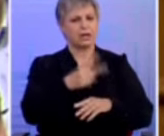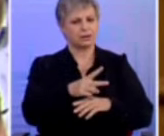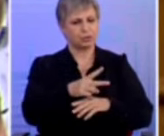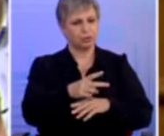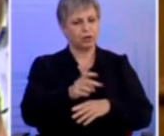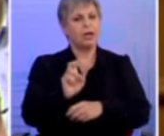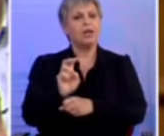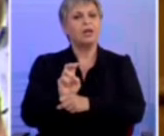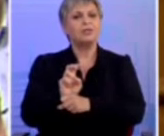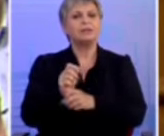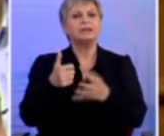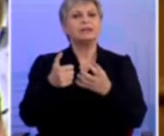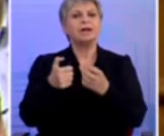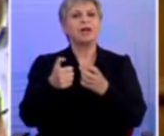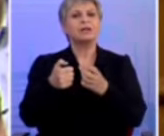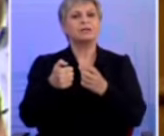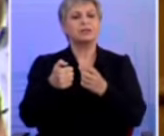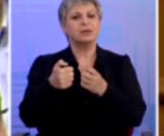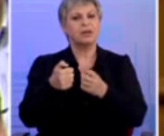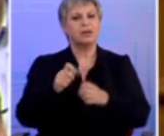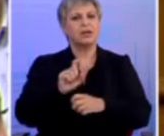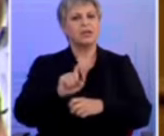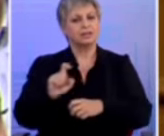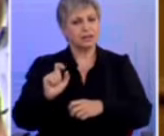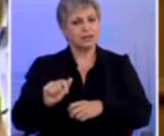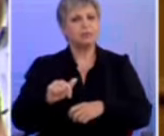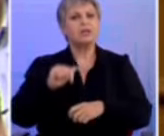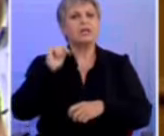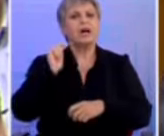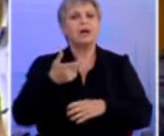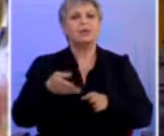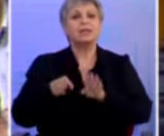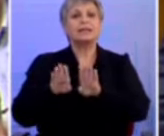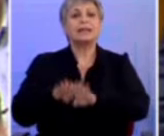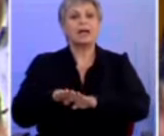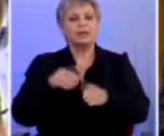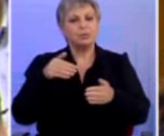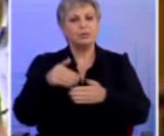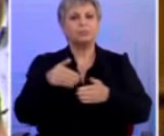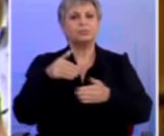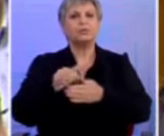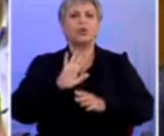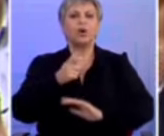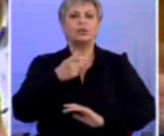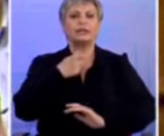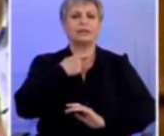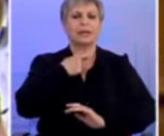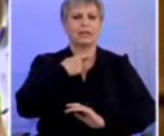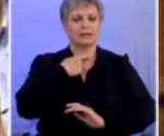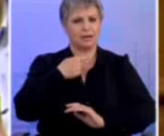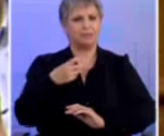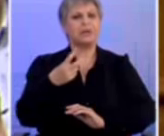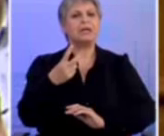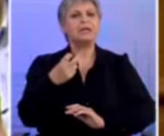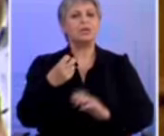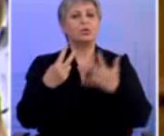δισεκατομμύρια καλύπτουν πλήρως όλες τις χρηματοδοτικές ανάγκες της χώρας στο μεσοπρόθεσμο διάστημα. Δηλαδή τα 27